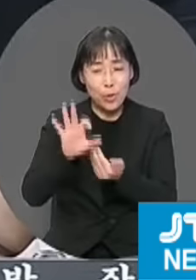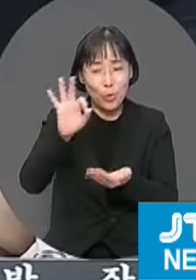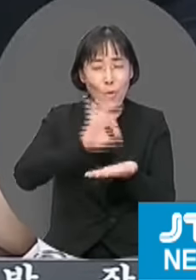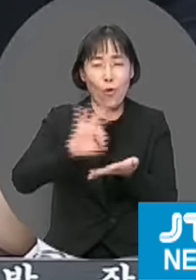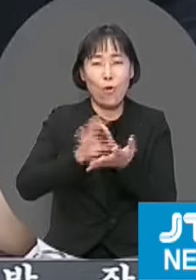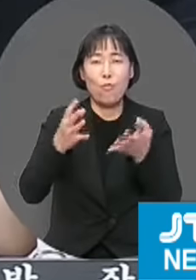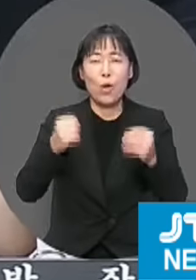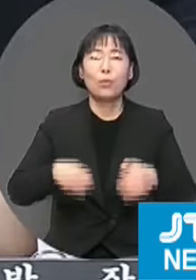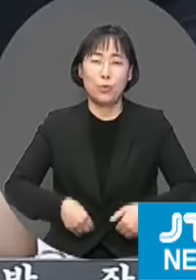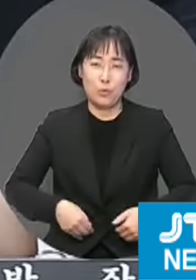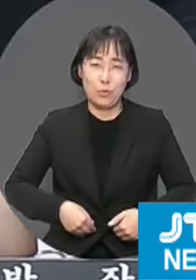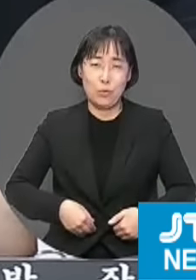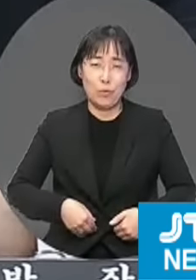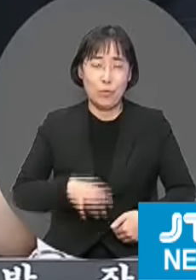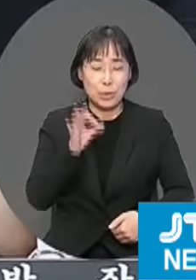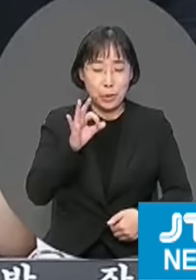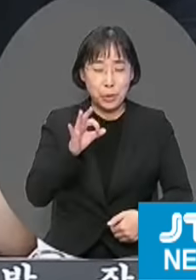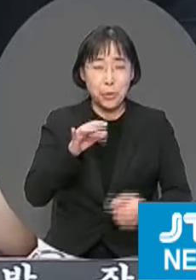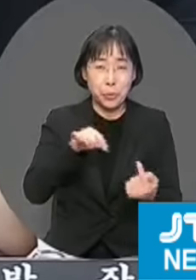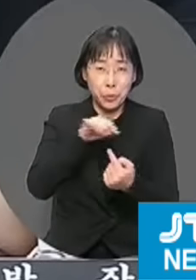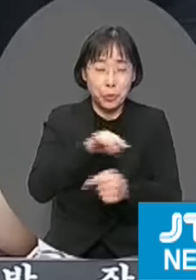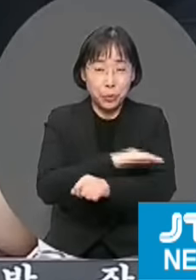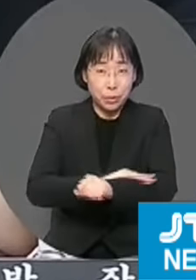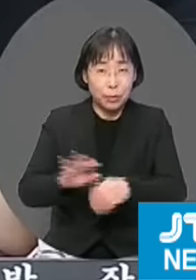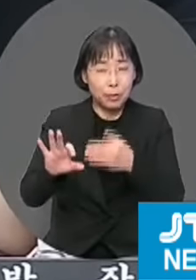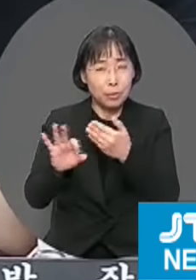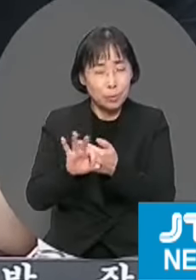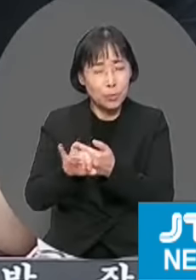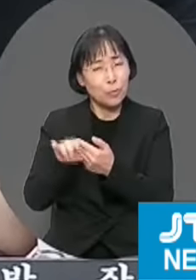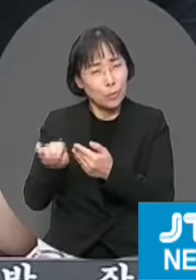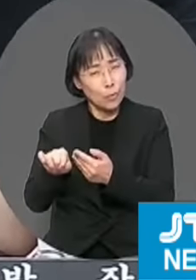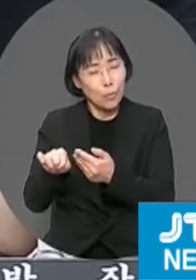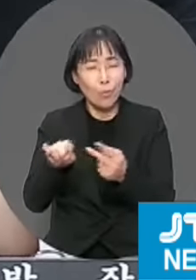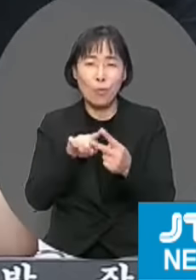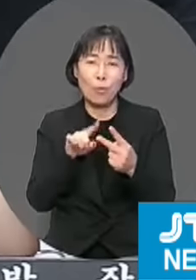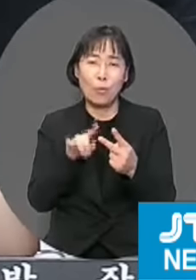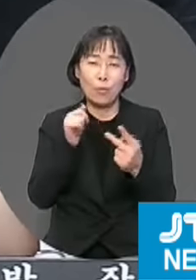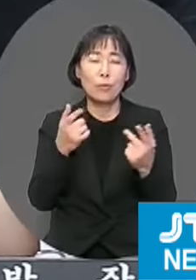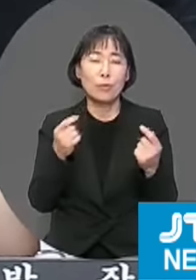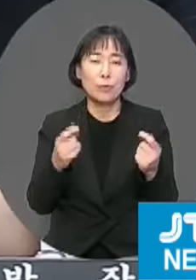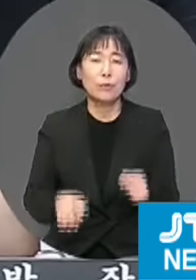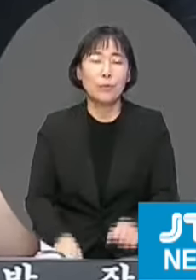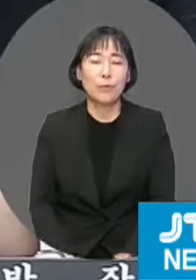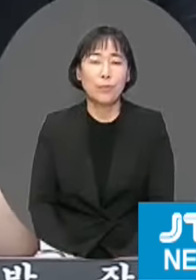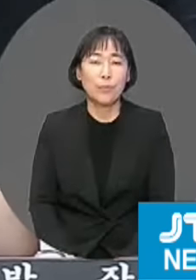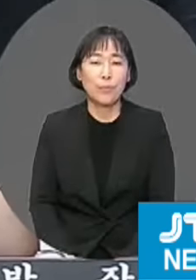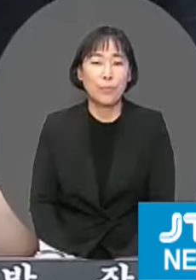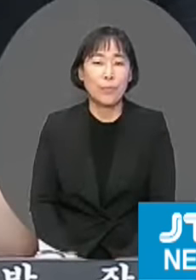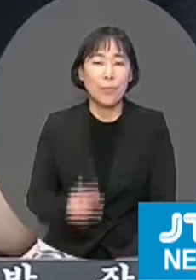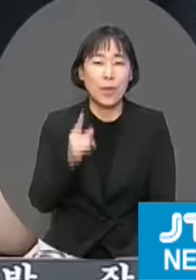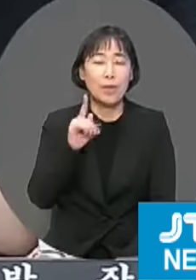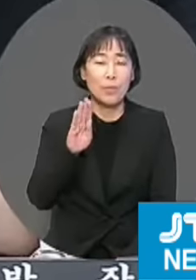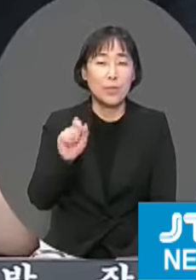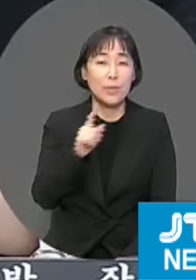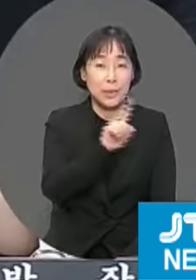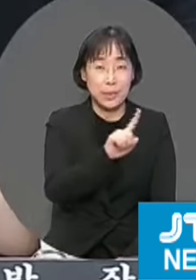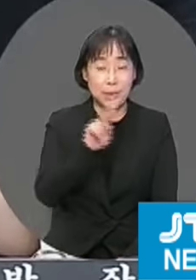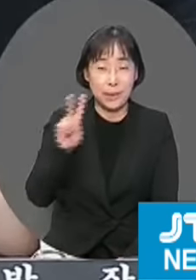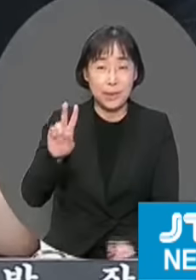아니 충돌 소지가 있는데요. 예. 저희가 이제 1TV가 51개, 2TV가 31개의 프로그램이 있는데 예, 예. 지금까지는 다